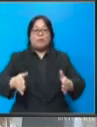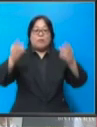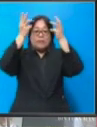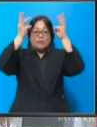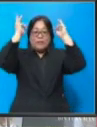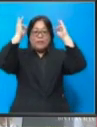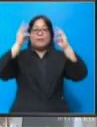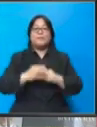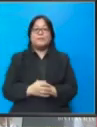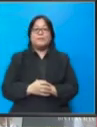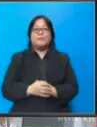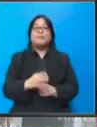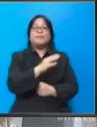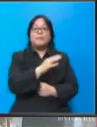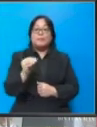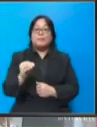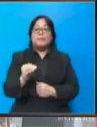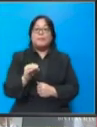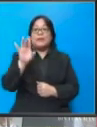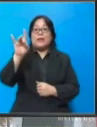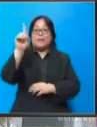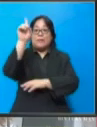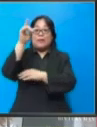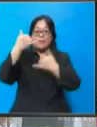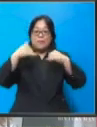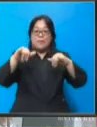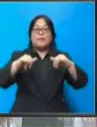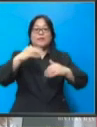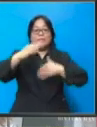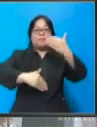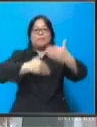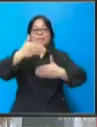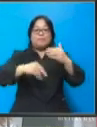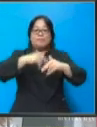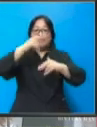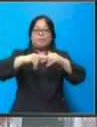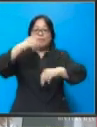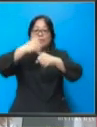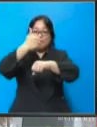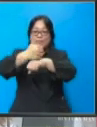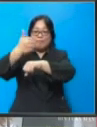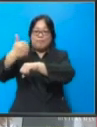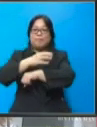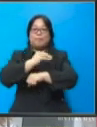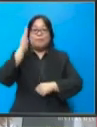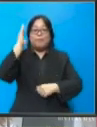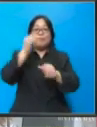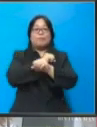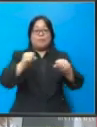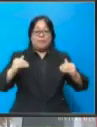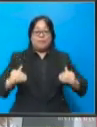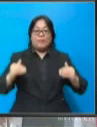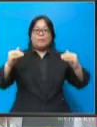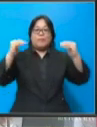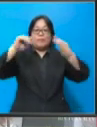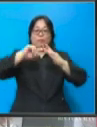asli, manakala 8 menara masih dalam peringkat pelaksanaan dan dijangka siap secara